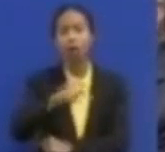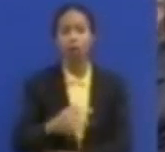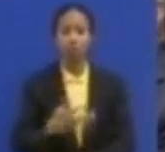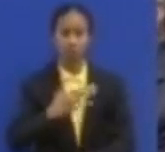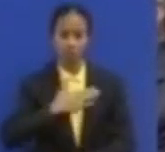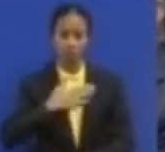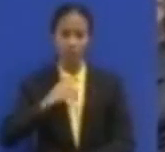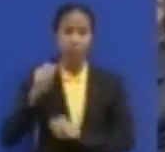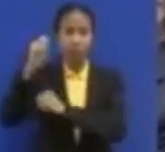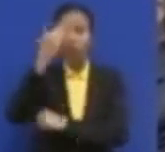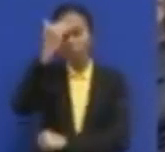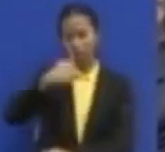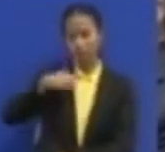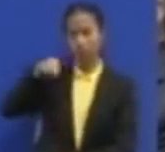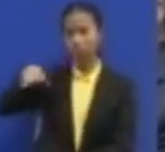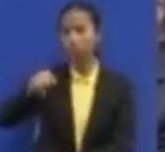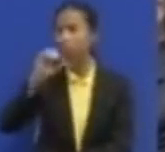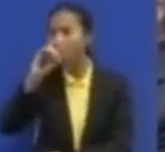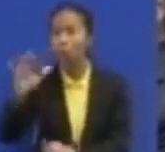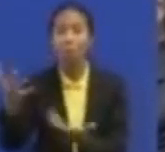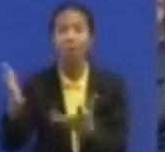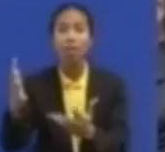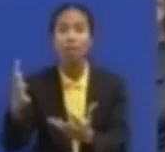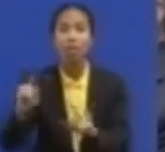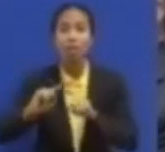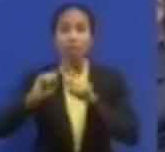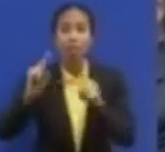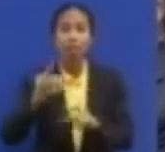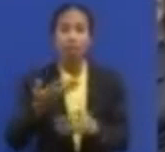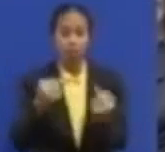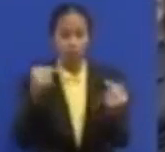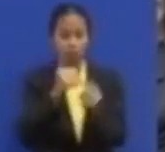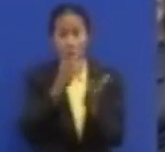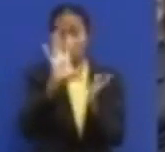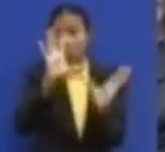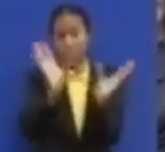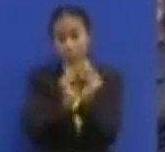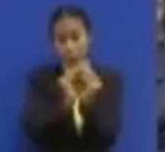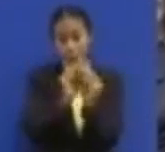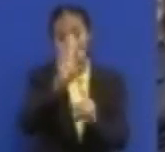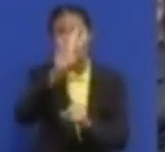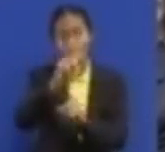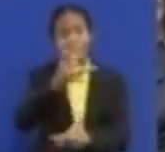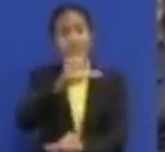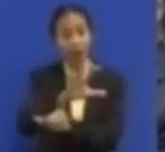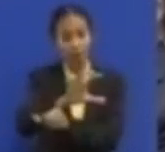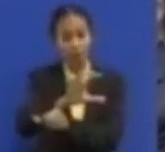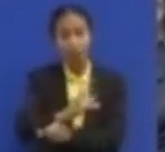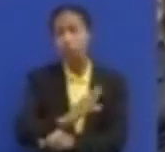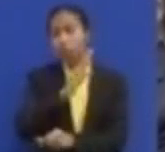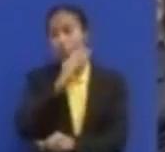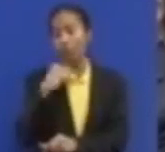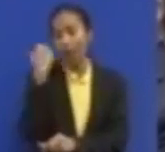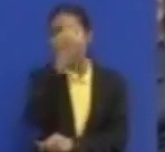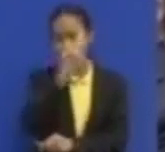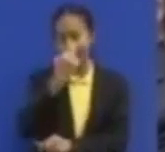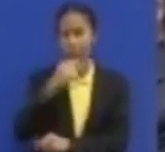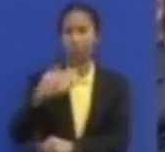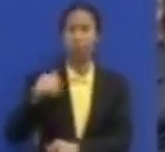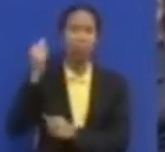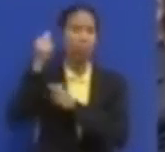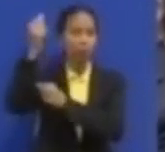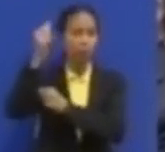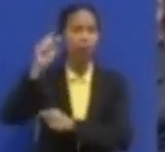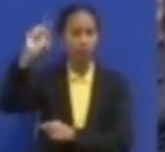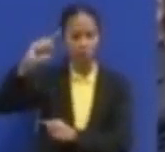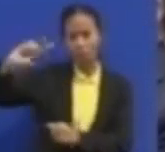อมชี้ในข้อบังคับการประชุมสภาท่านต้องให้คนที่ประท้วงได้มีโอกาสพูดก่อนค